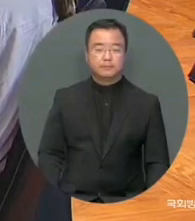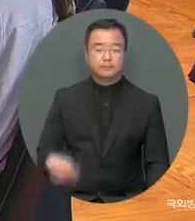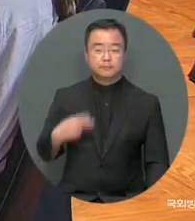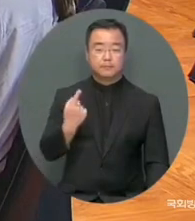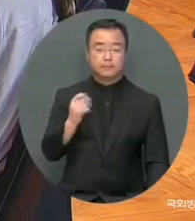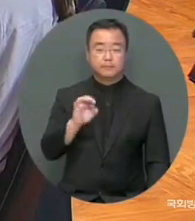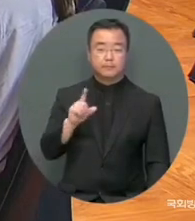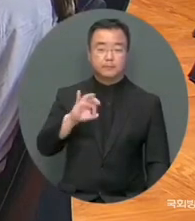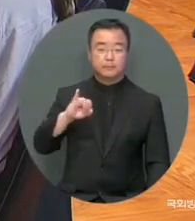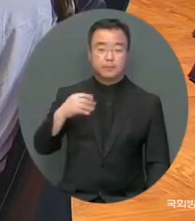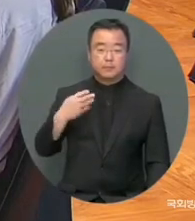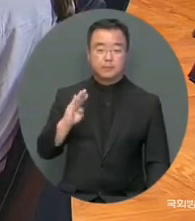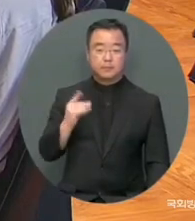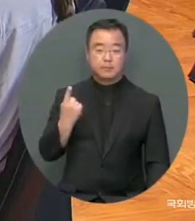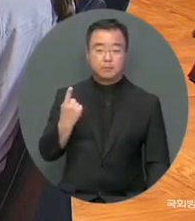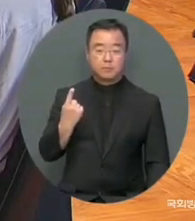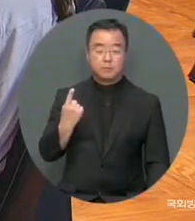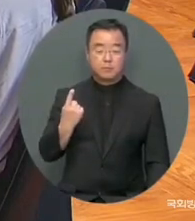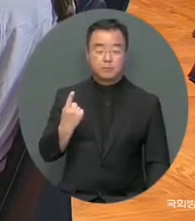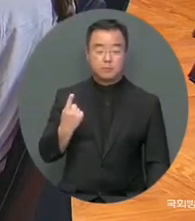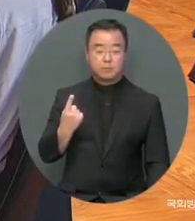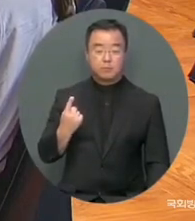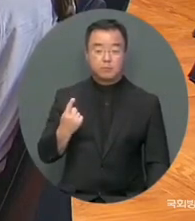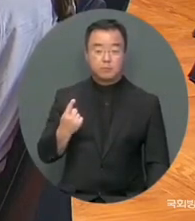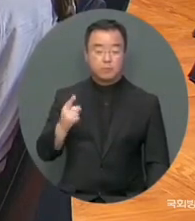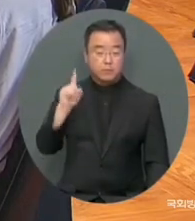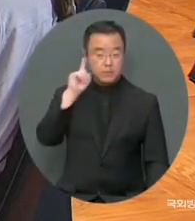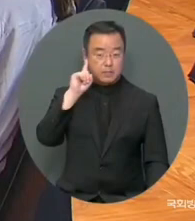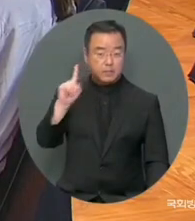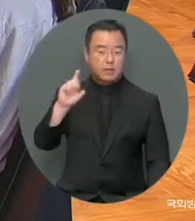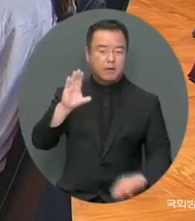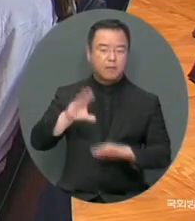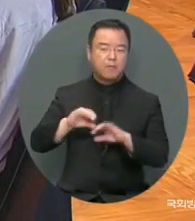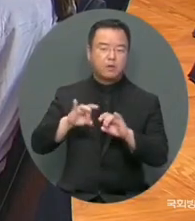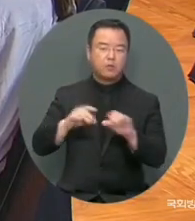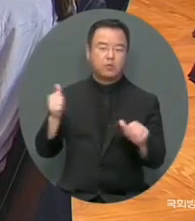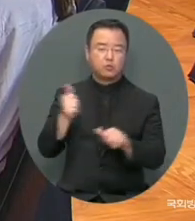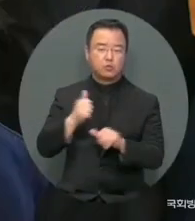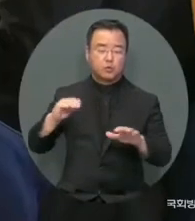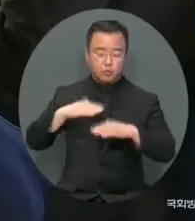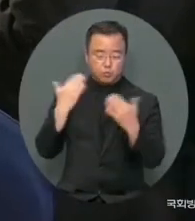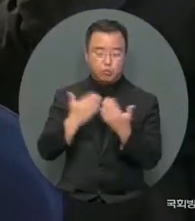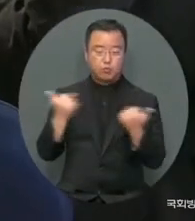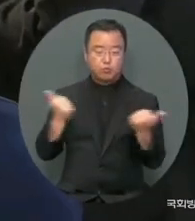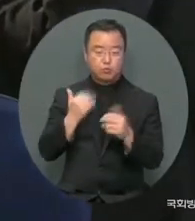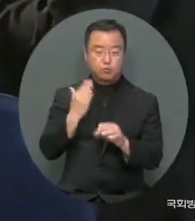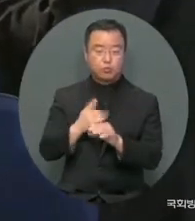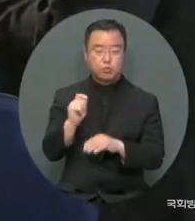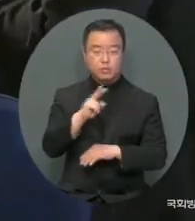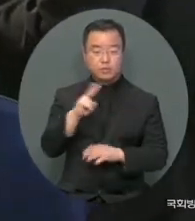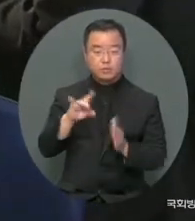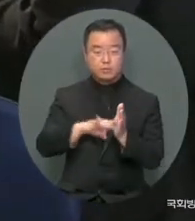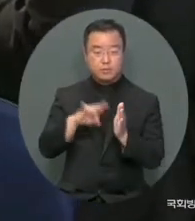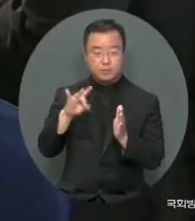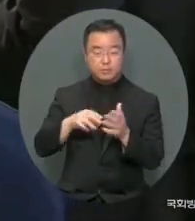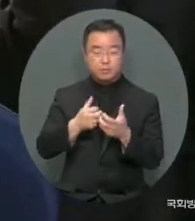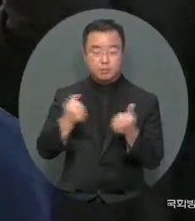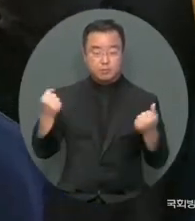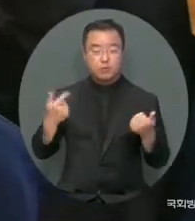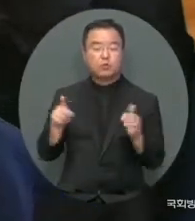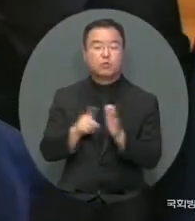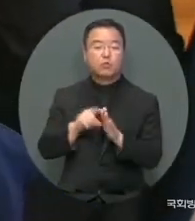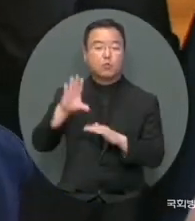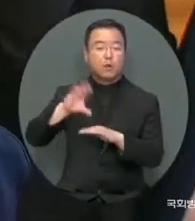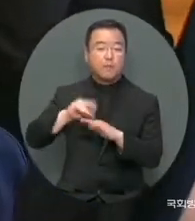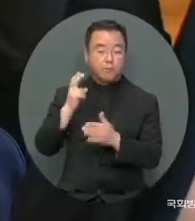동아일보 정성택 기자입니다. 내일 방송통신위원회 전체 회의에서 TV 수신료 블리징수를 위한 방송법 시행령